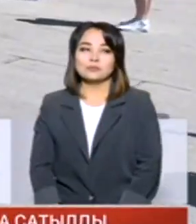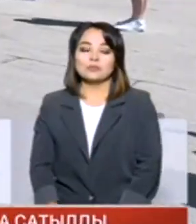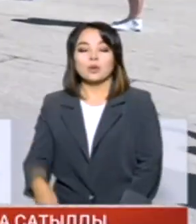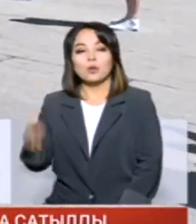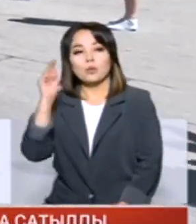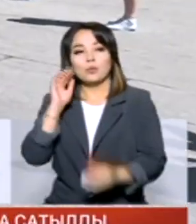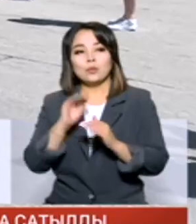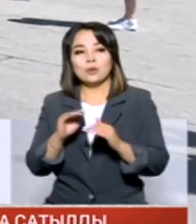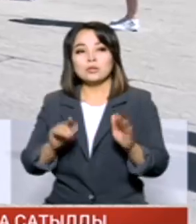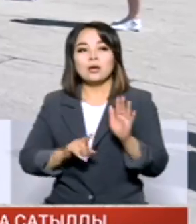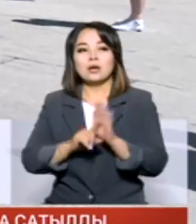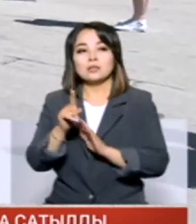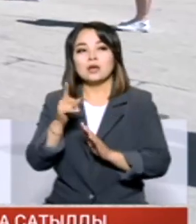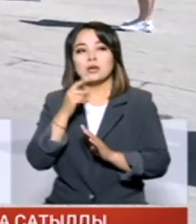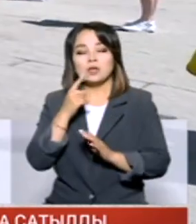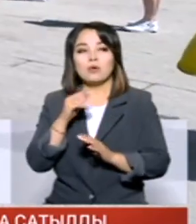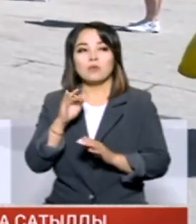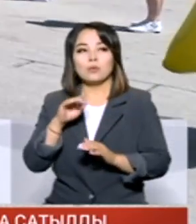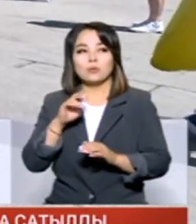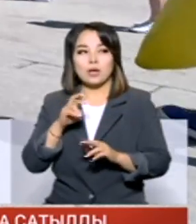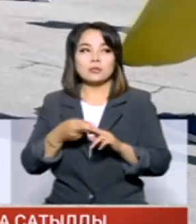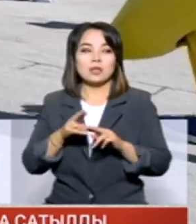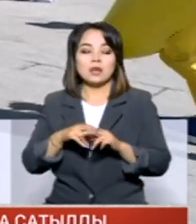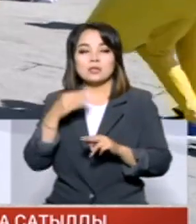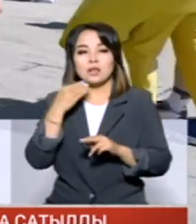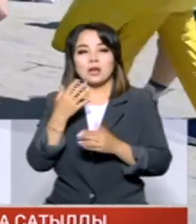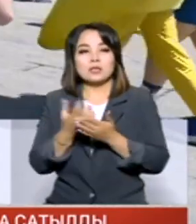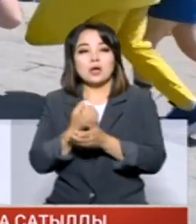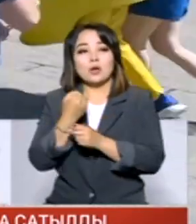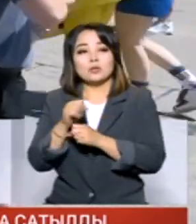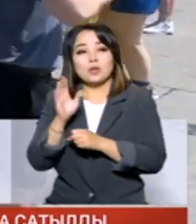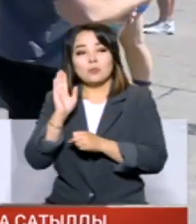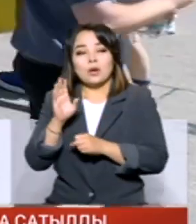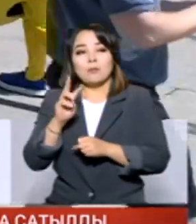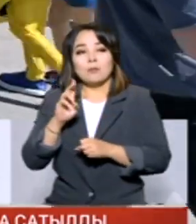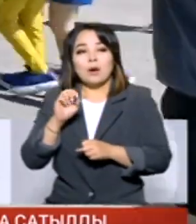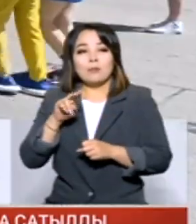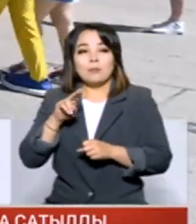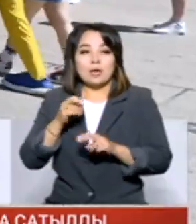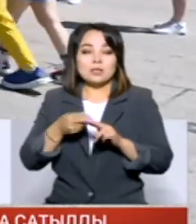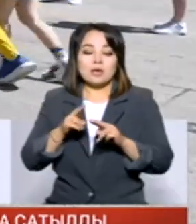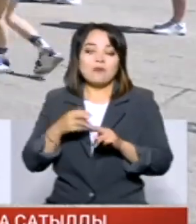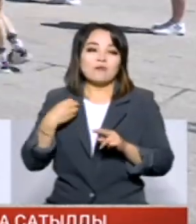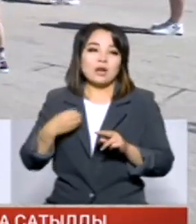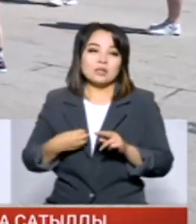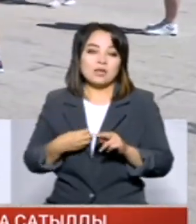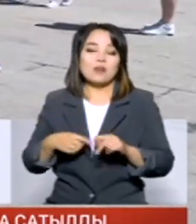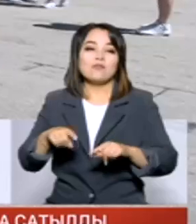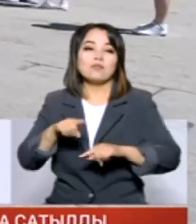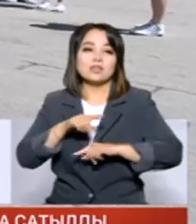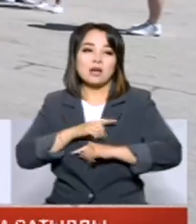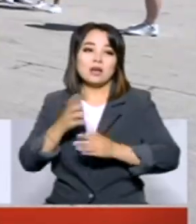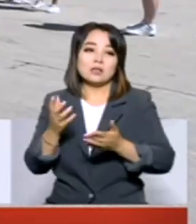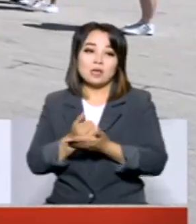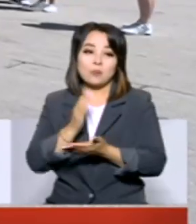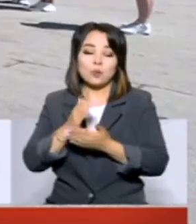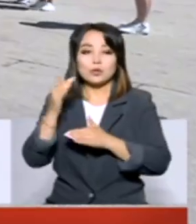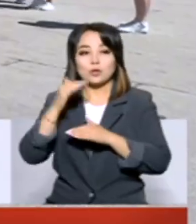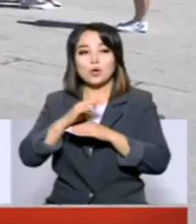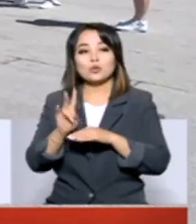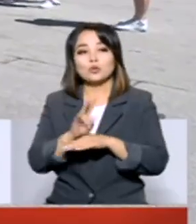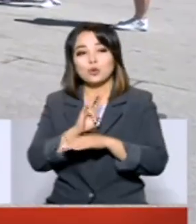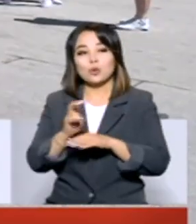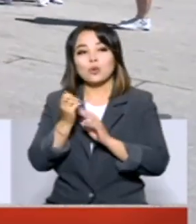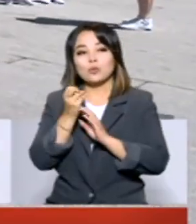Оқушы Ямаль бастаған қызыл фурия тағы бір мықтыны жеңе ала ма? Әлде Мбаппенің жігіттері Францияны кезекті финалға шығарамы? Оны түнгі сағат